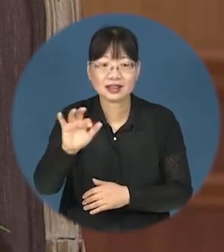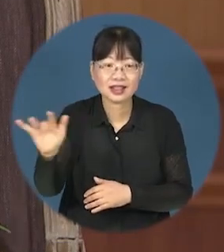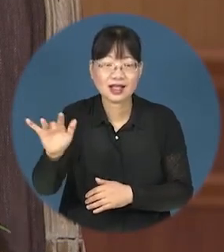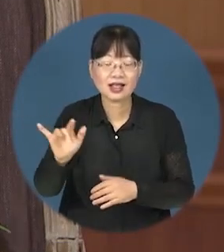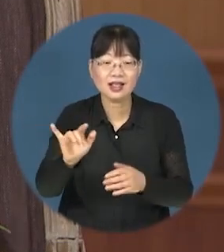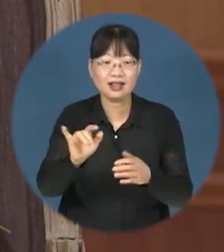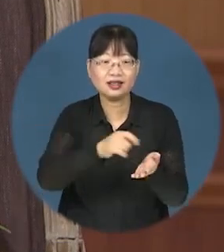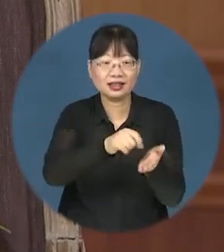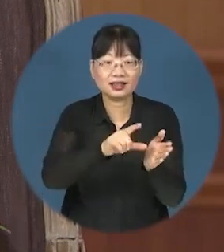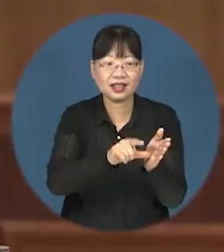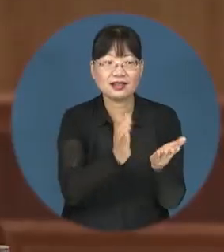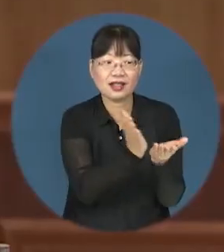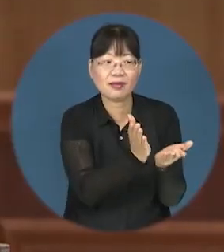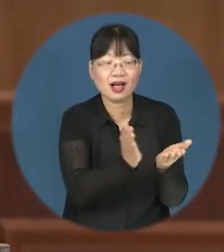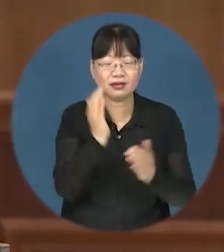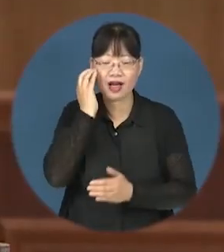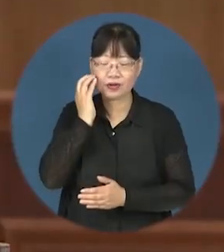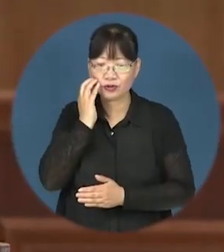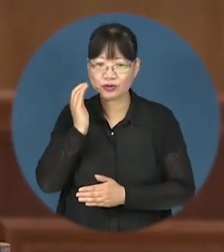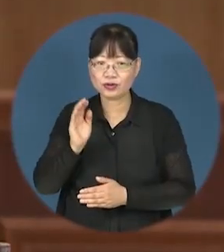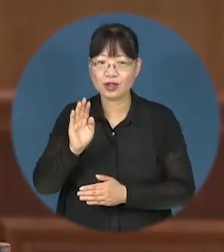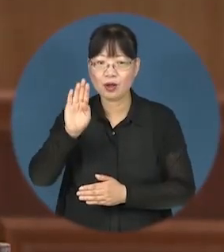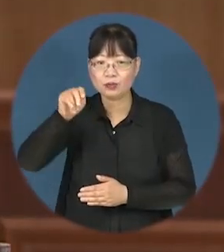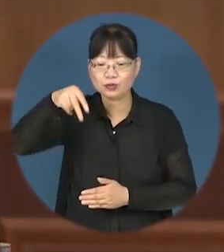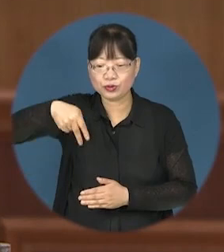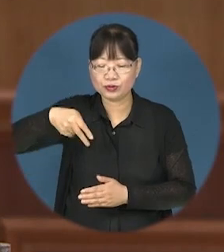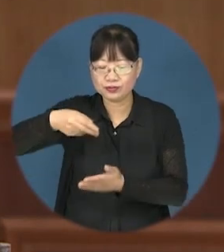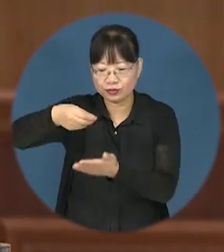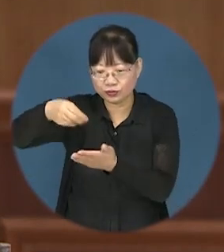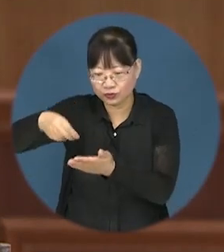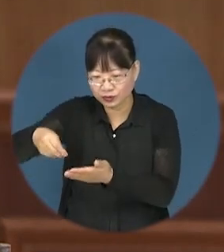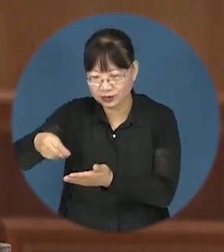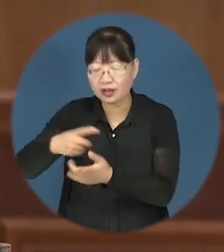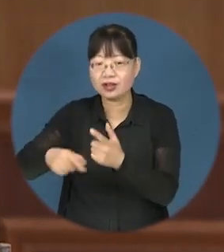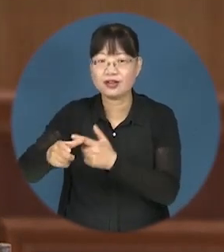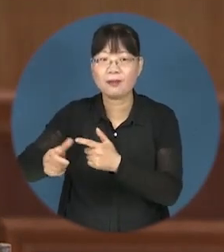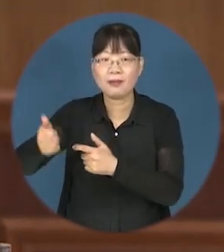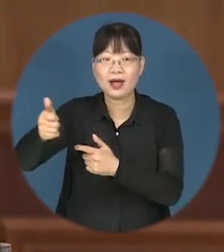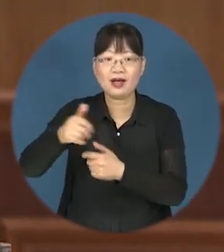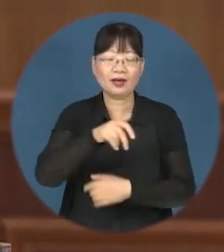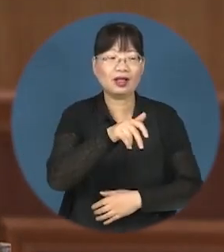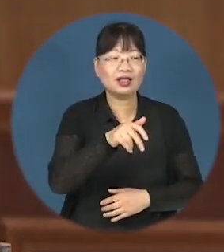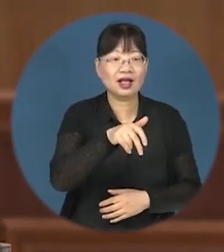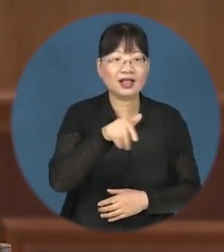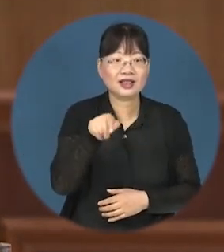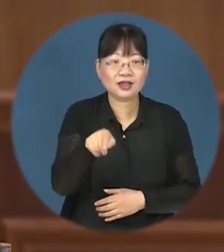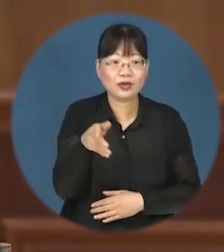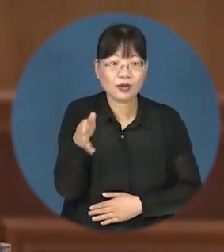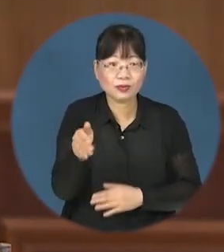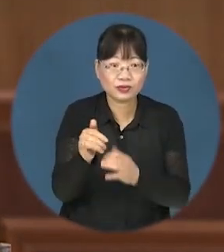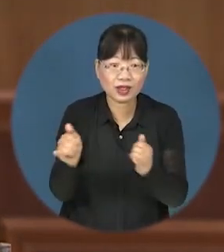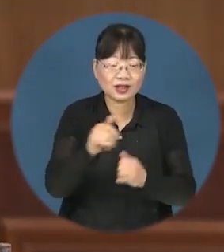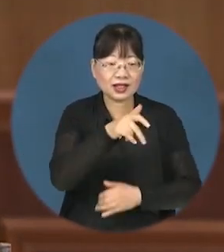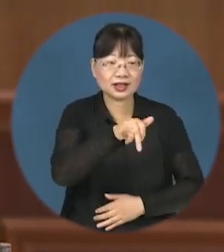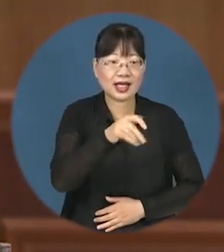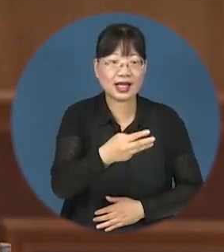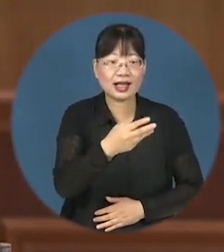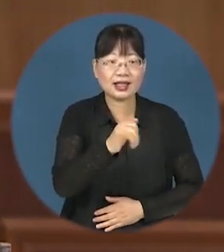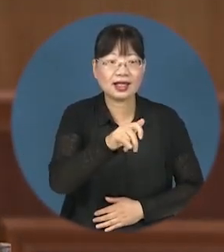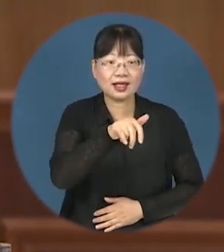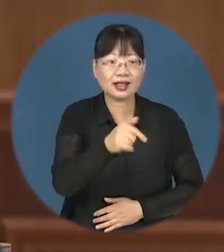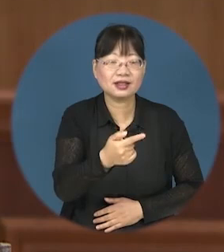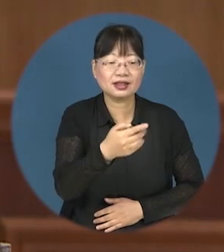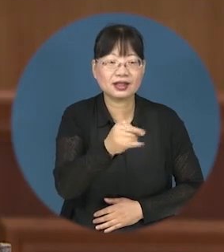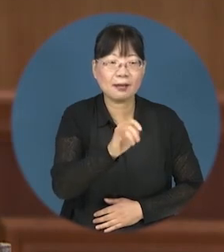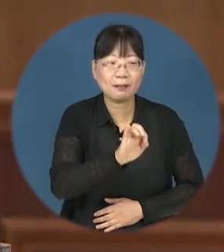굉장히 잘 맞는 것 같습니다 켈리 그래프를 하시는 분들을 캘리그래퍼 라고 부르는 거 아닙니까 예 바비킴 대표님이 4 결국 래퍼